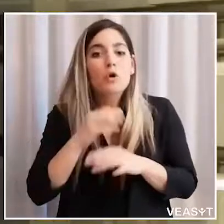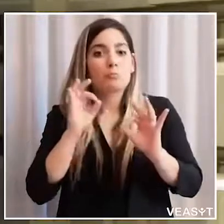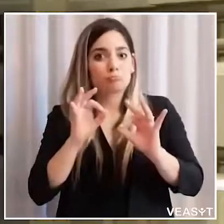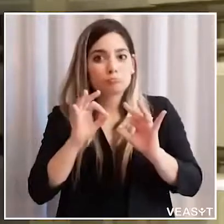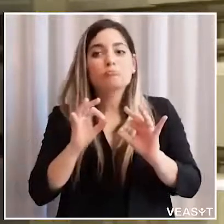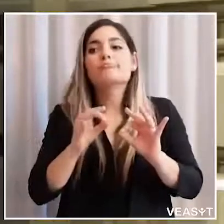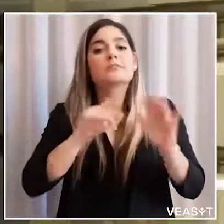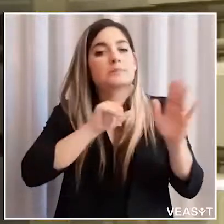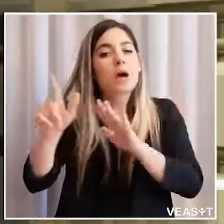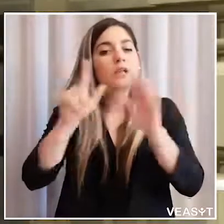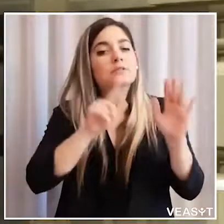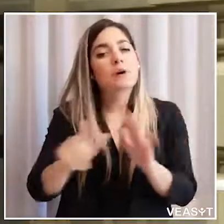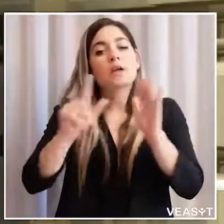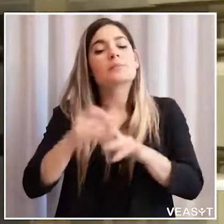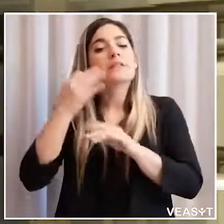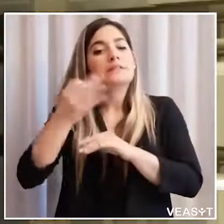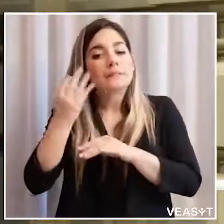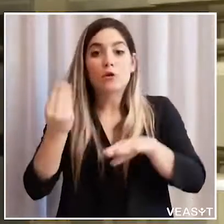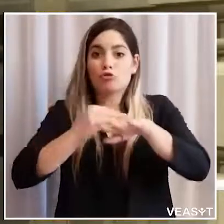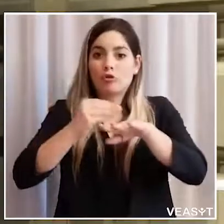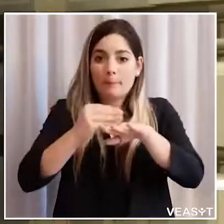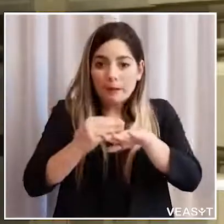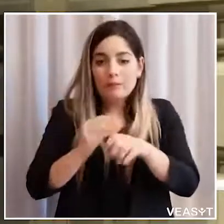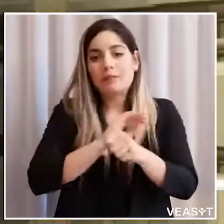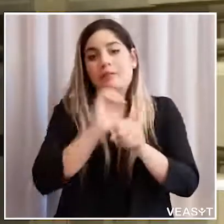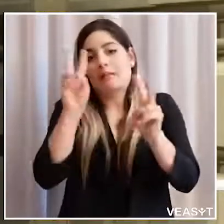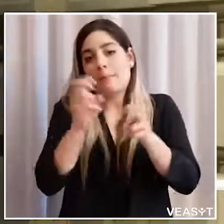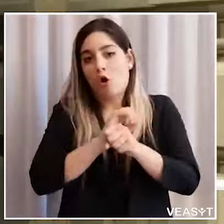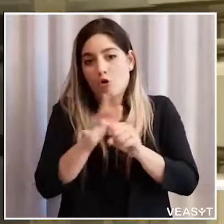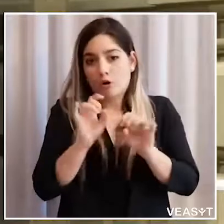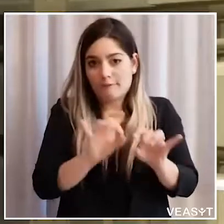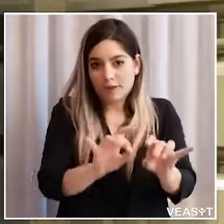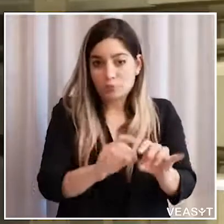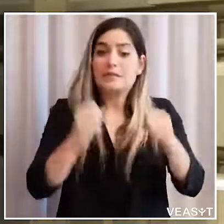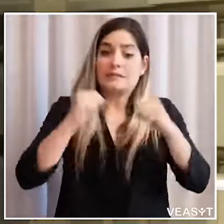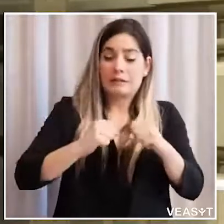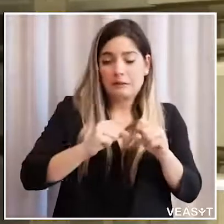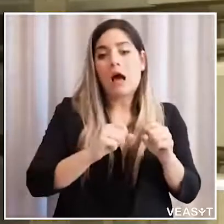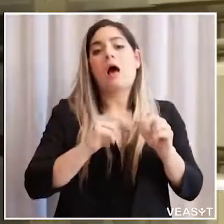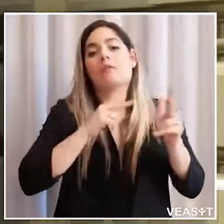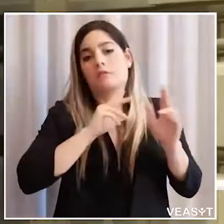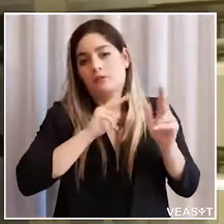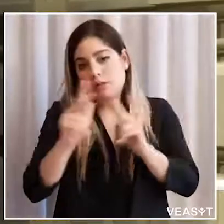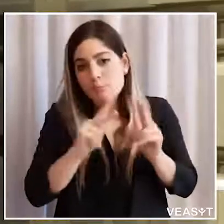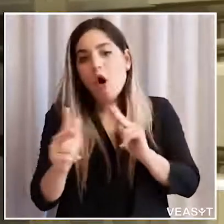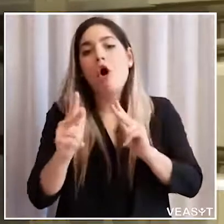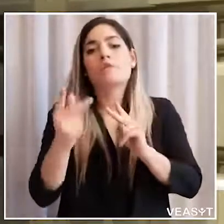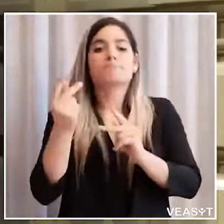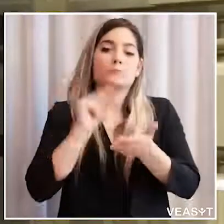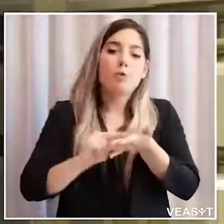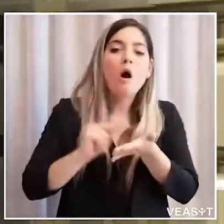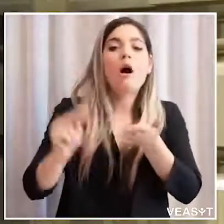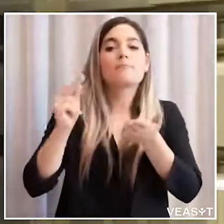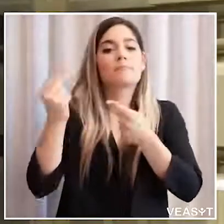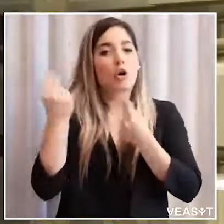situazione legata al coronavirus trattando tematiche specifiche dalla sanità ai trasporti dalla scuola all'economia